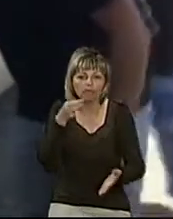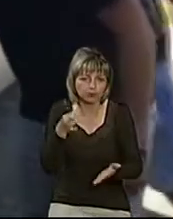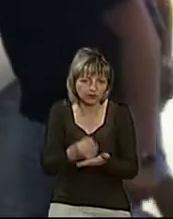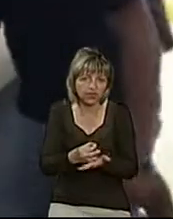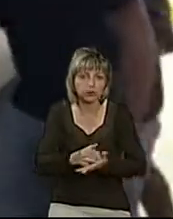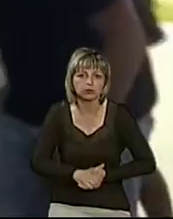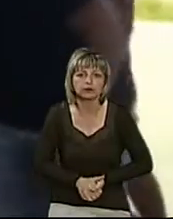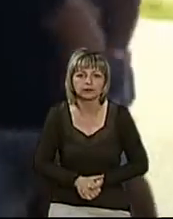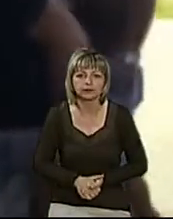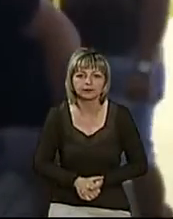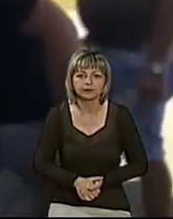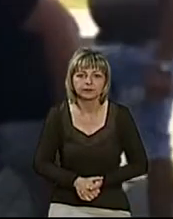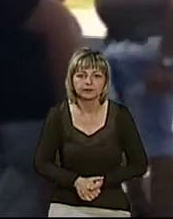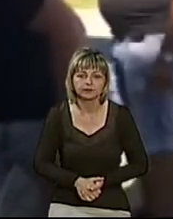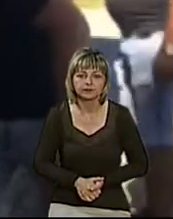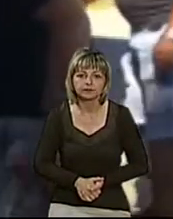відповідальності.